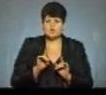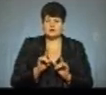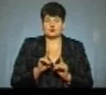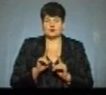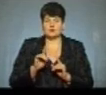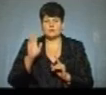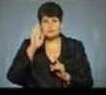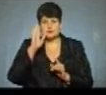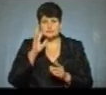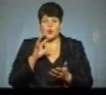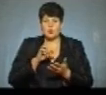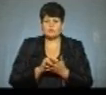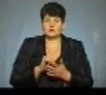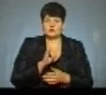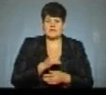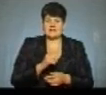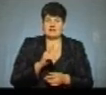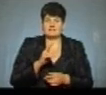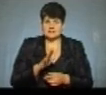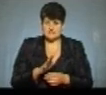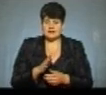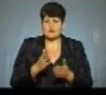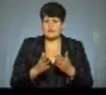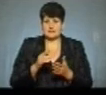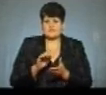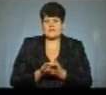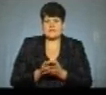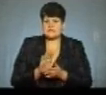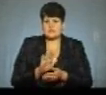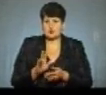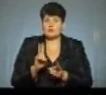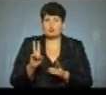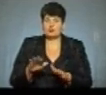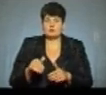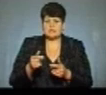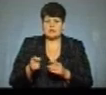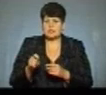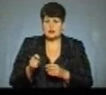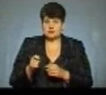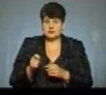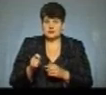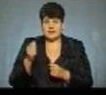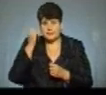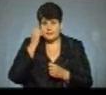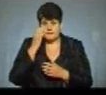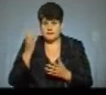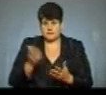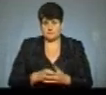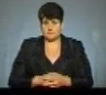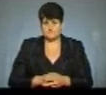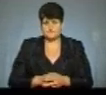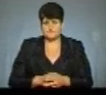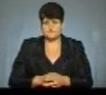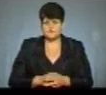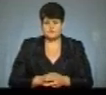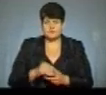підозрювані орендували у неї квартиру. Але з підсудними незнайома і кому з них передавала ключі від помешкання, не пам'ятає. Як ми